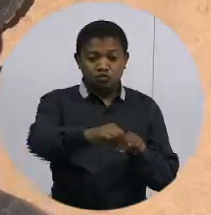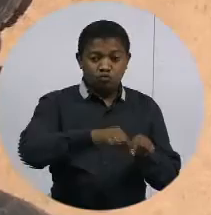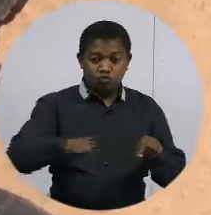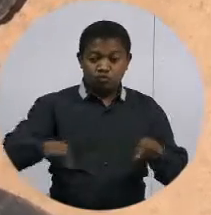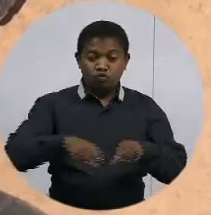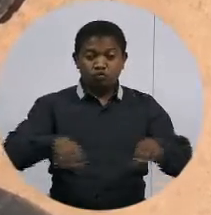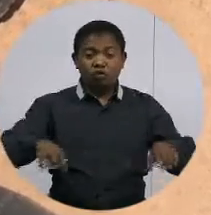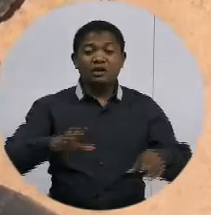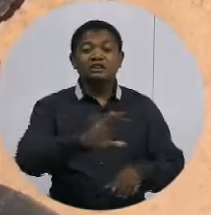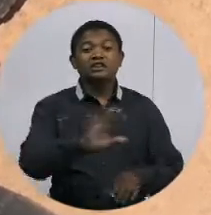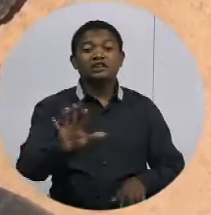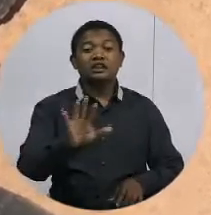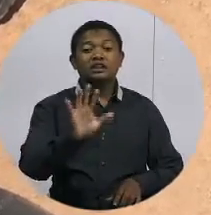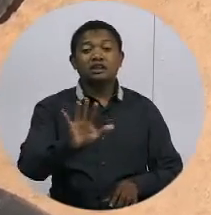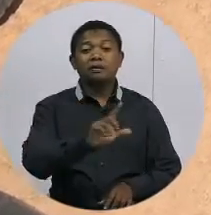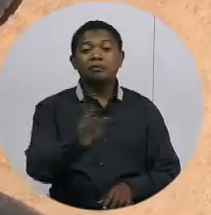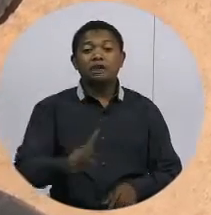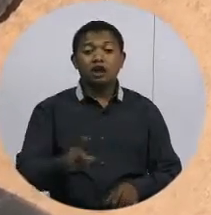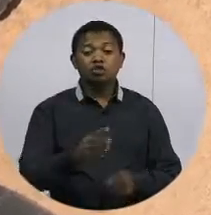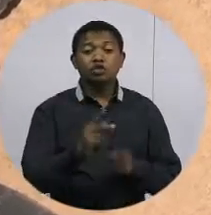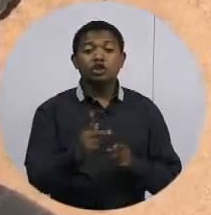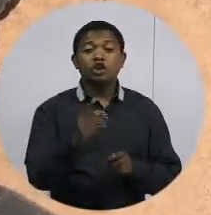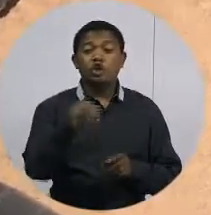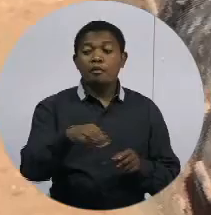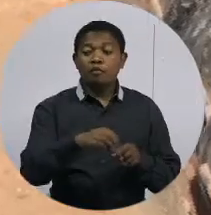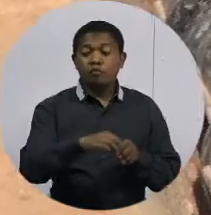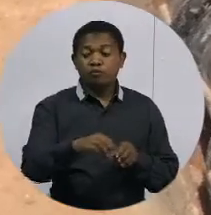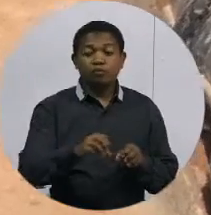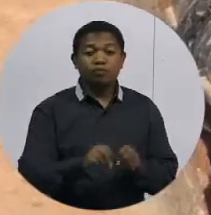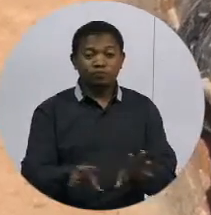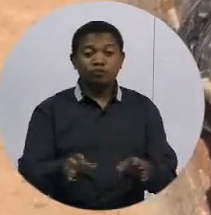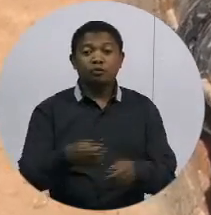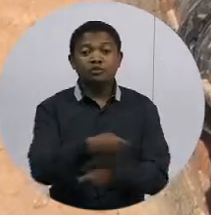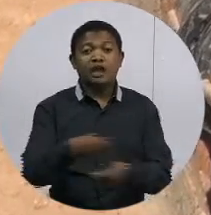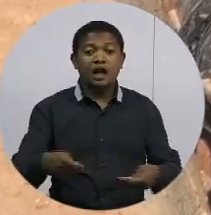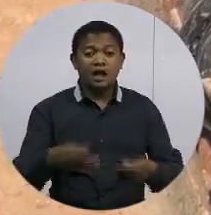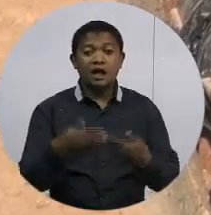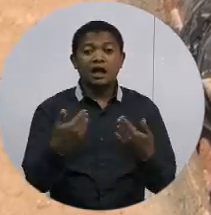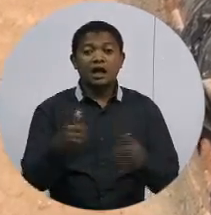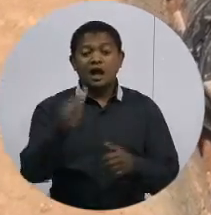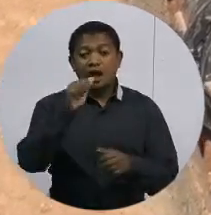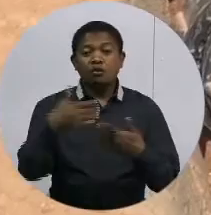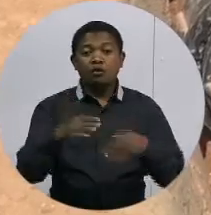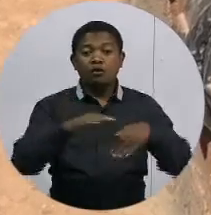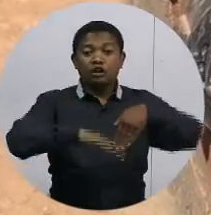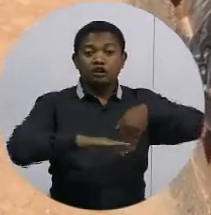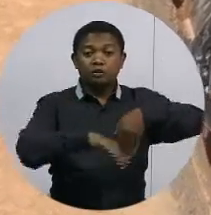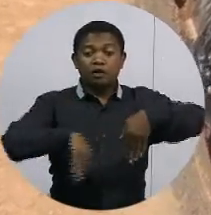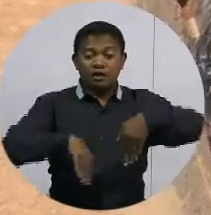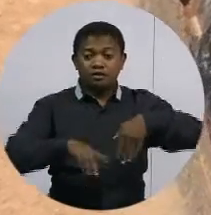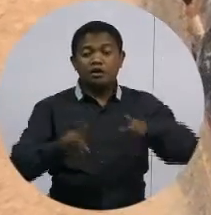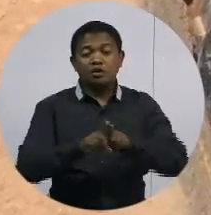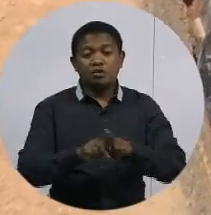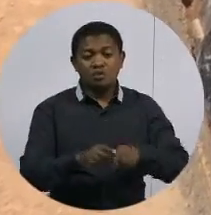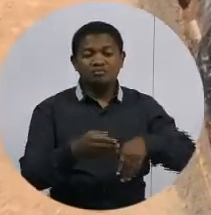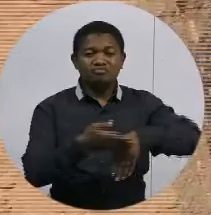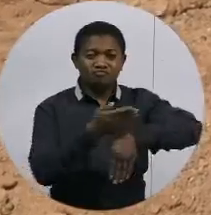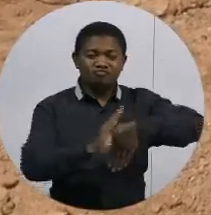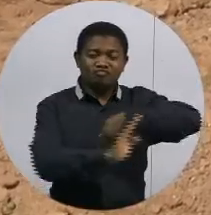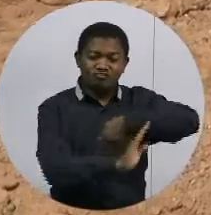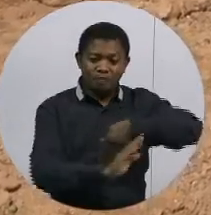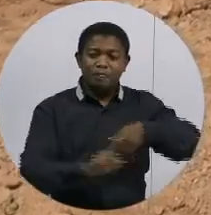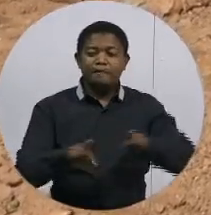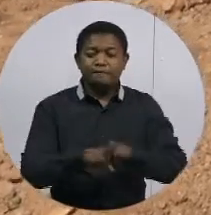5.7 kilometatra izay itsinjara rano amin'ny faritra Andrefana, Atsimo Atsinanana, Atsimo Andrefana, Atsinanana